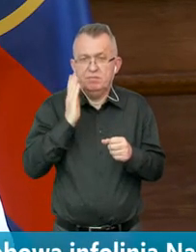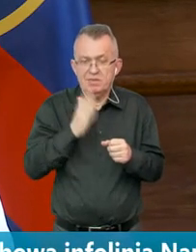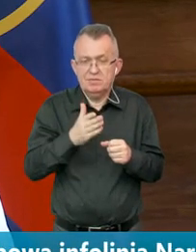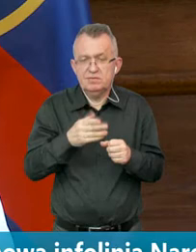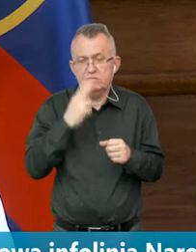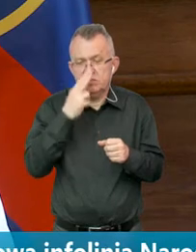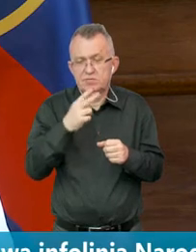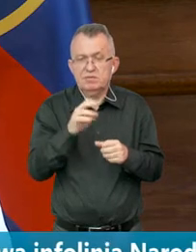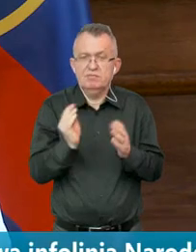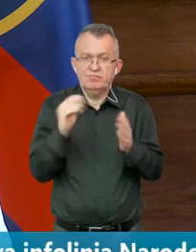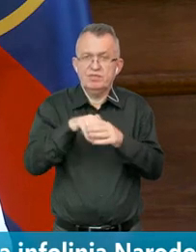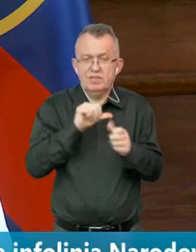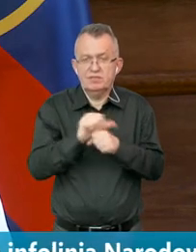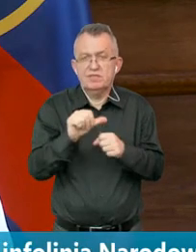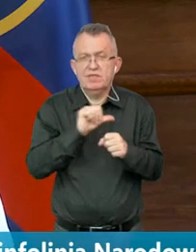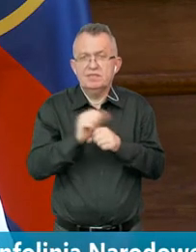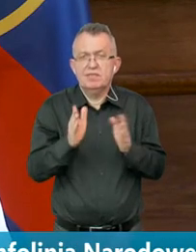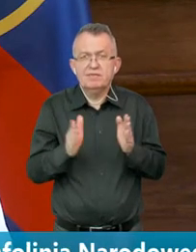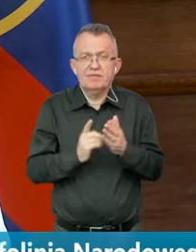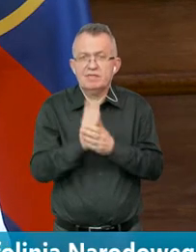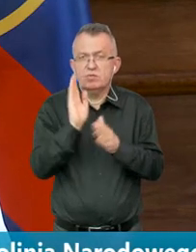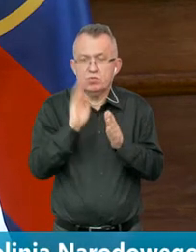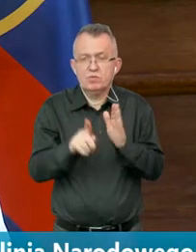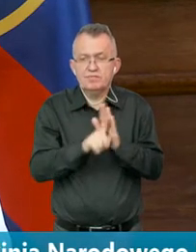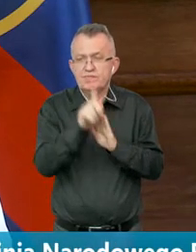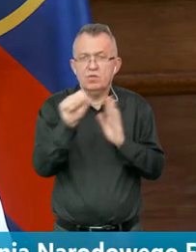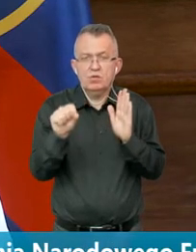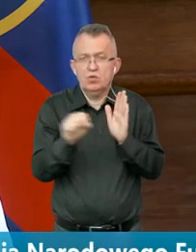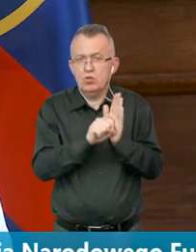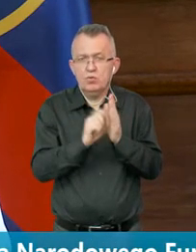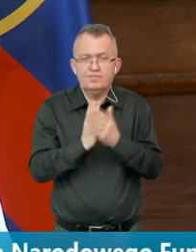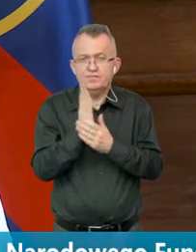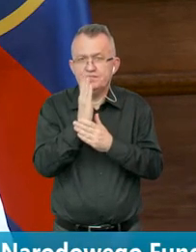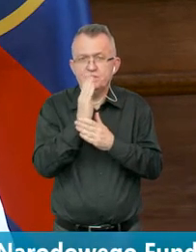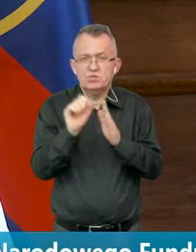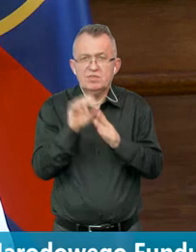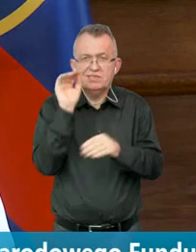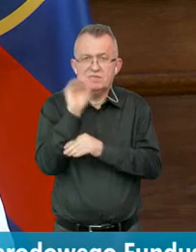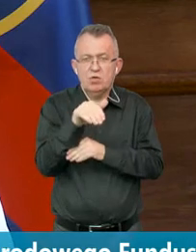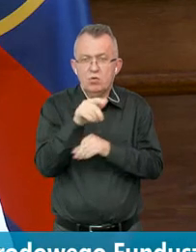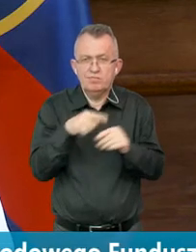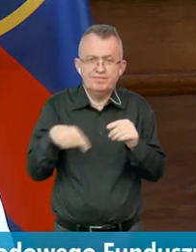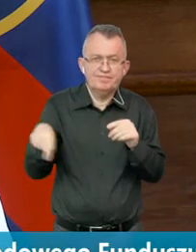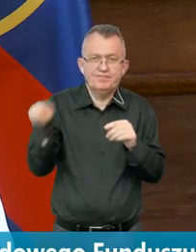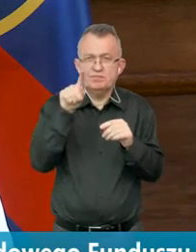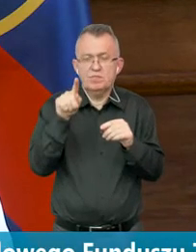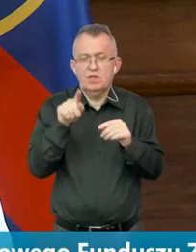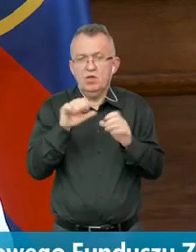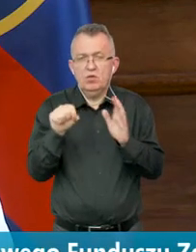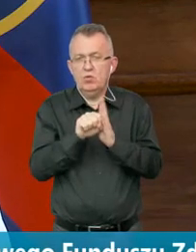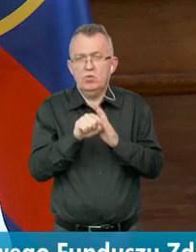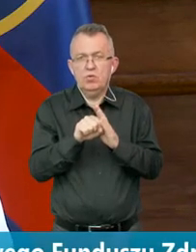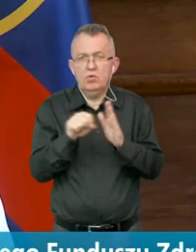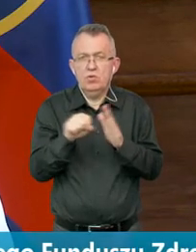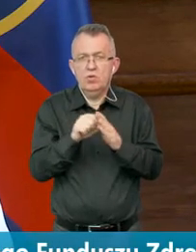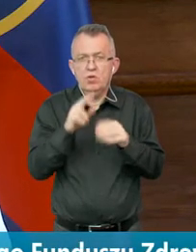mogła zostać umieszczona. Zresztą jest to trasa, która ma prowadzić do tak zwanego zachodniego drogowego obejścia Szczecina, krótko mówiąc do